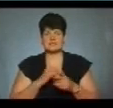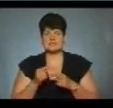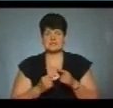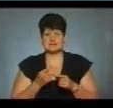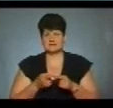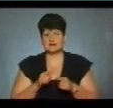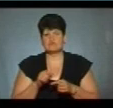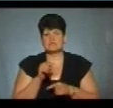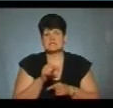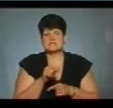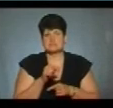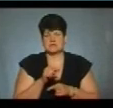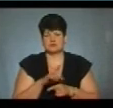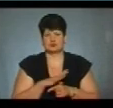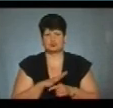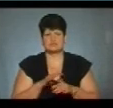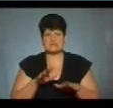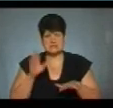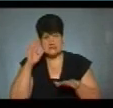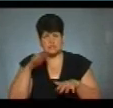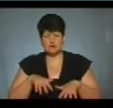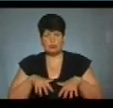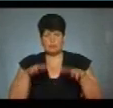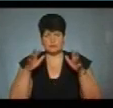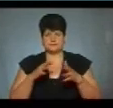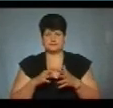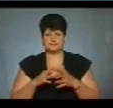цих, які сталися і затопило населені пункти і